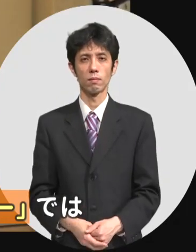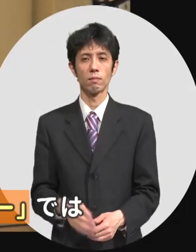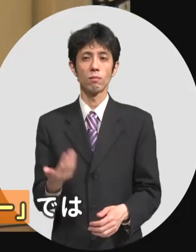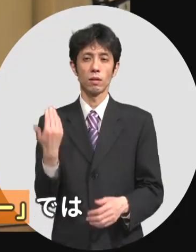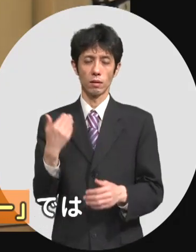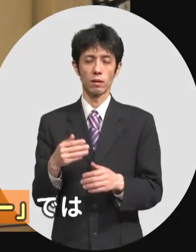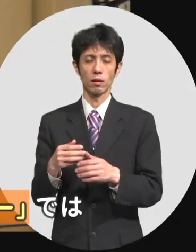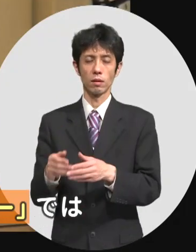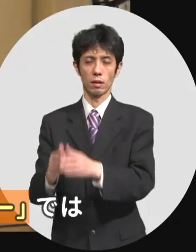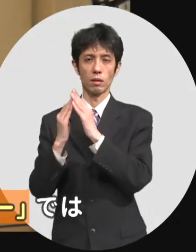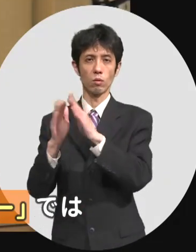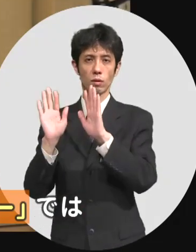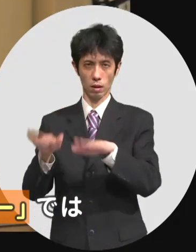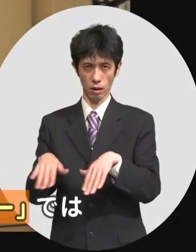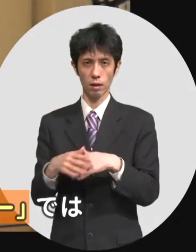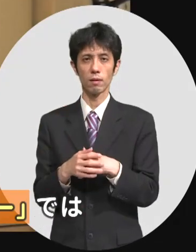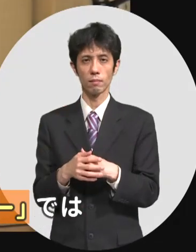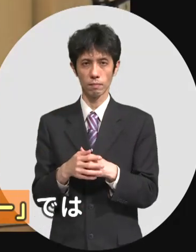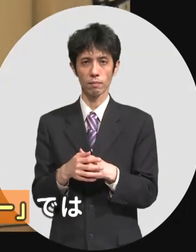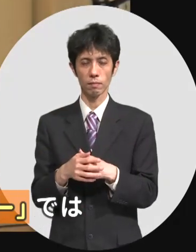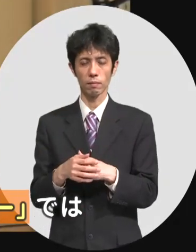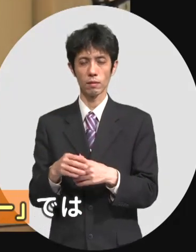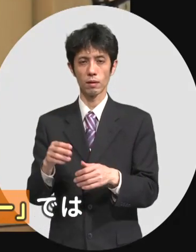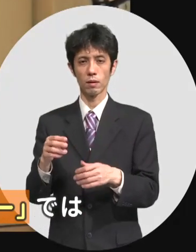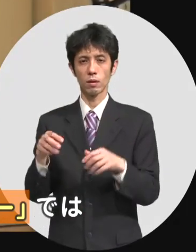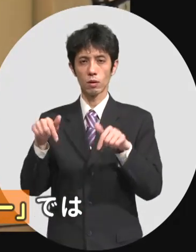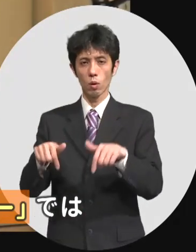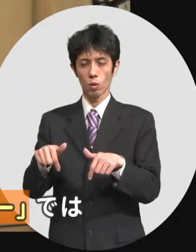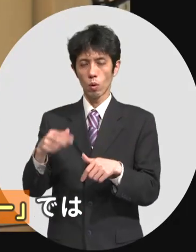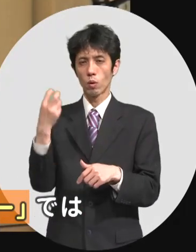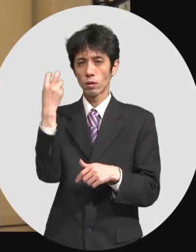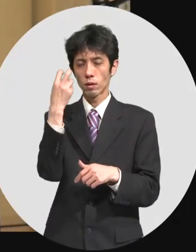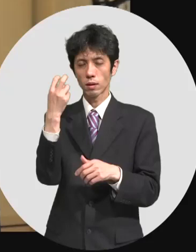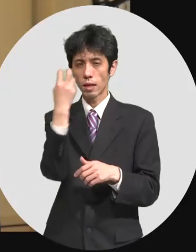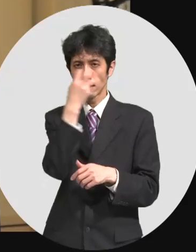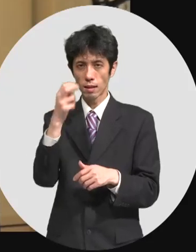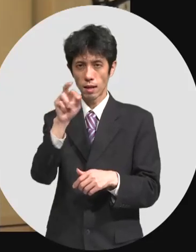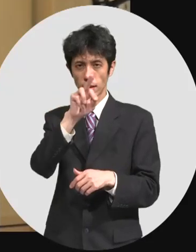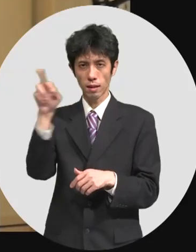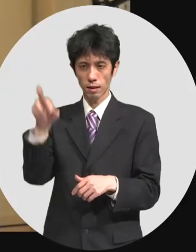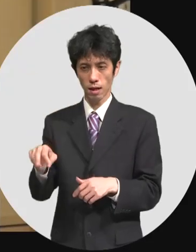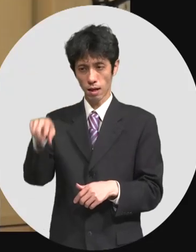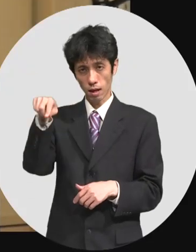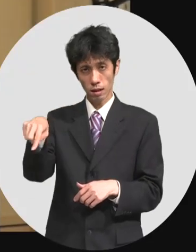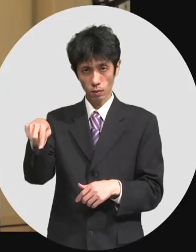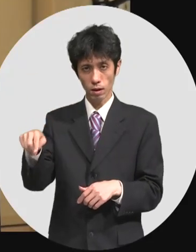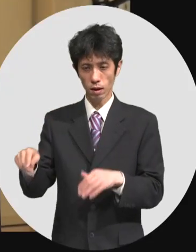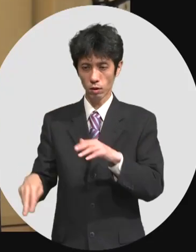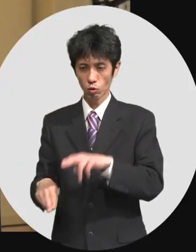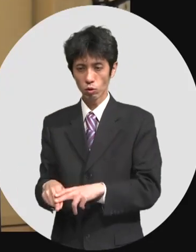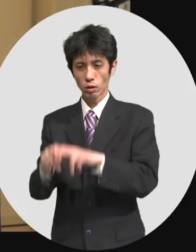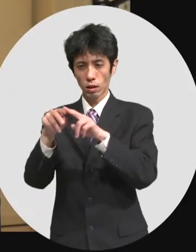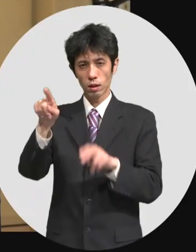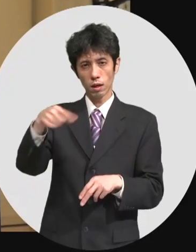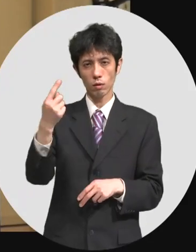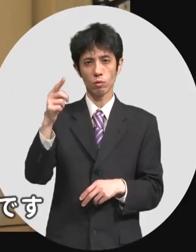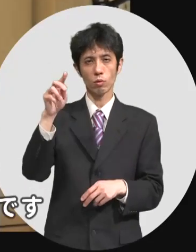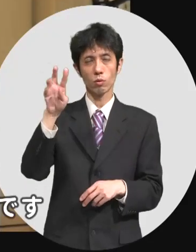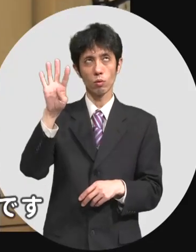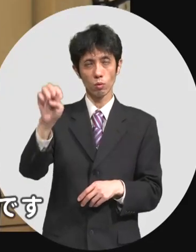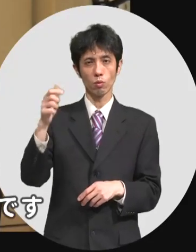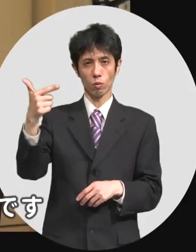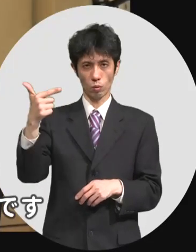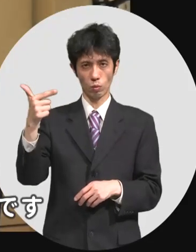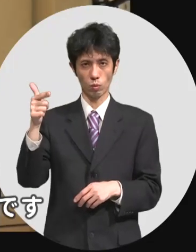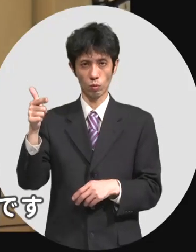置しております京都医師会、京都検査センターでは、累計で146件の検査を実施しておりますし、